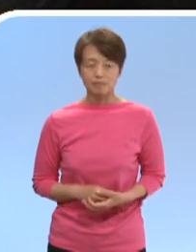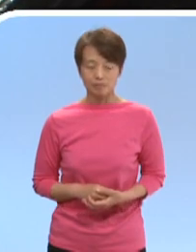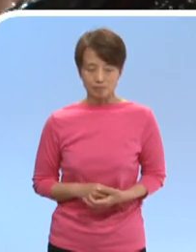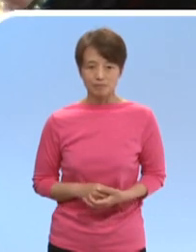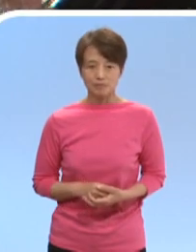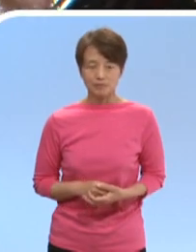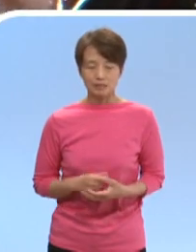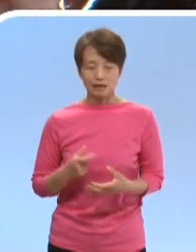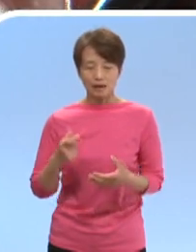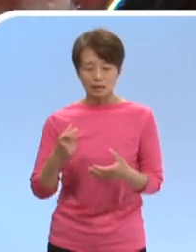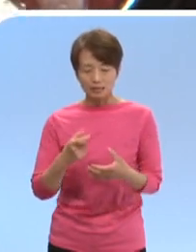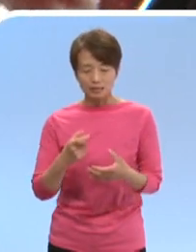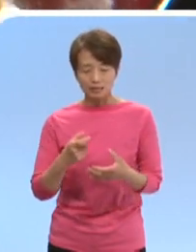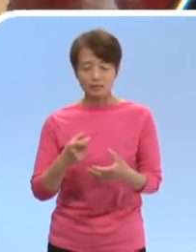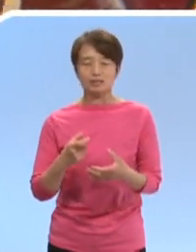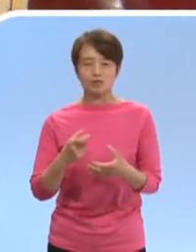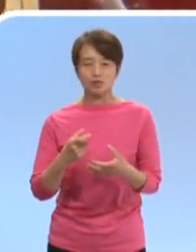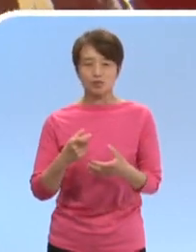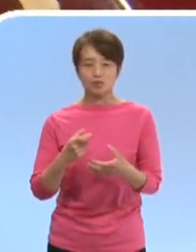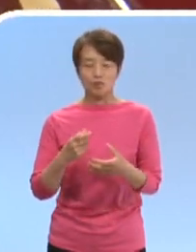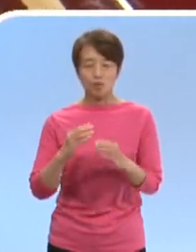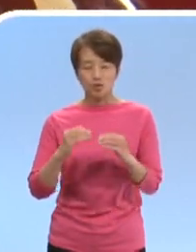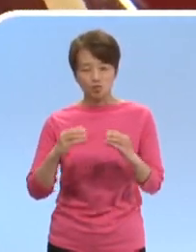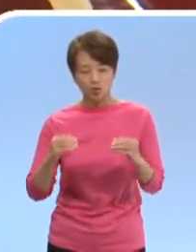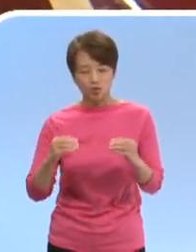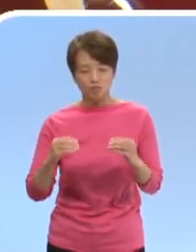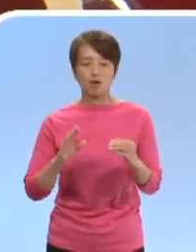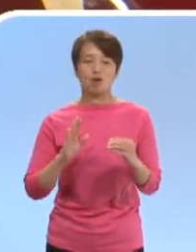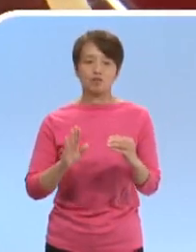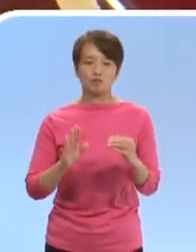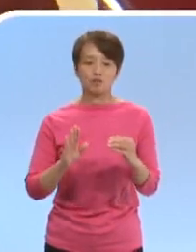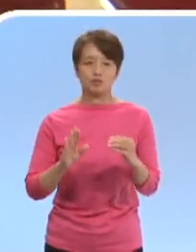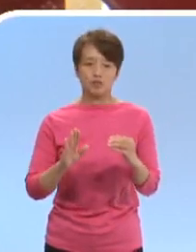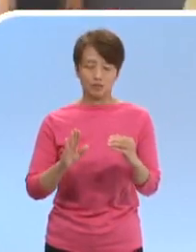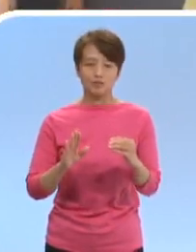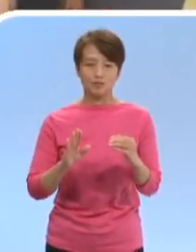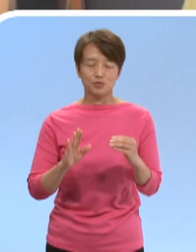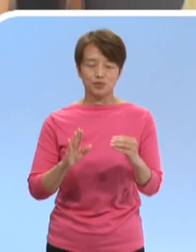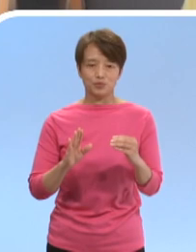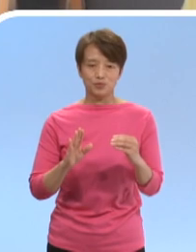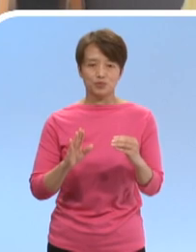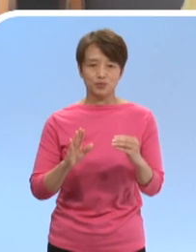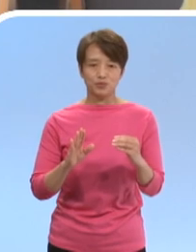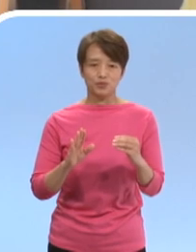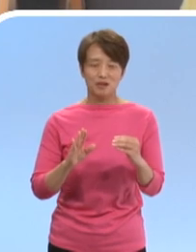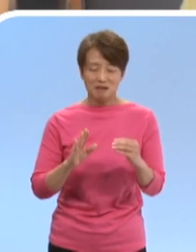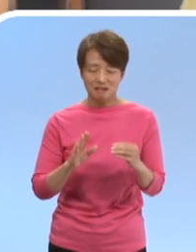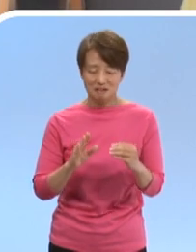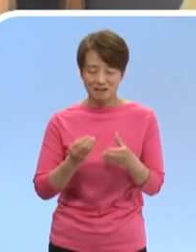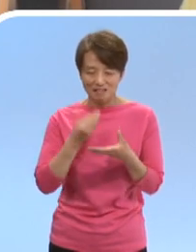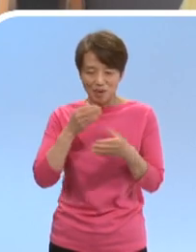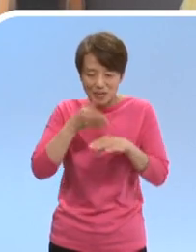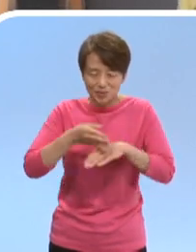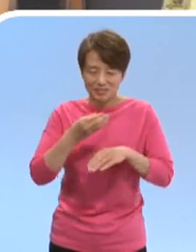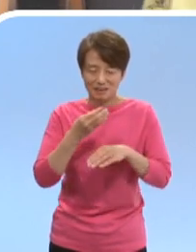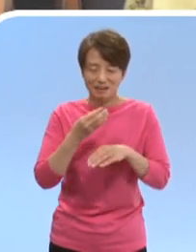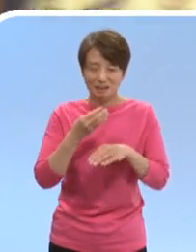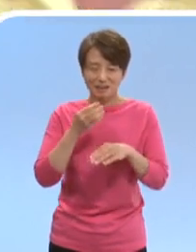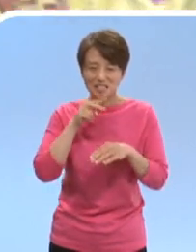カリッとしてて、もちもち感すごいですね、 うん、そうなんです、 うん、口入れすぎ